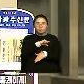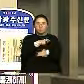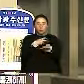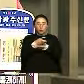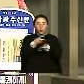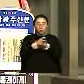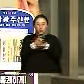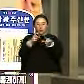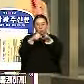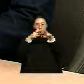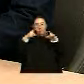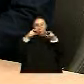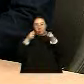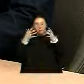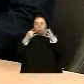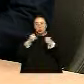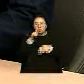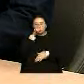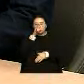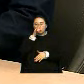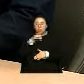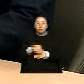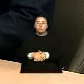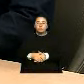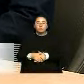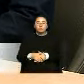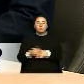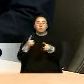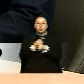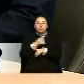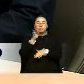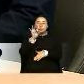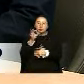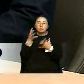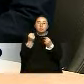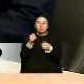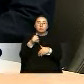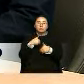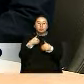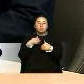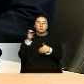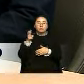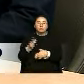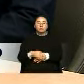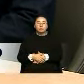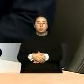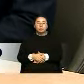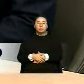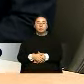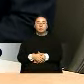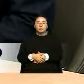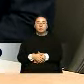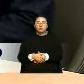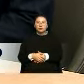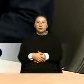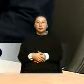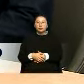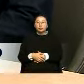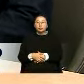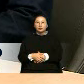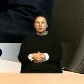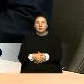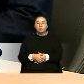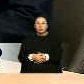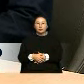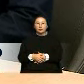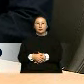교통 표지판이라든가 이런 것들이 상당히 많이 있더라고요. 이 교체 비용도 사실 좀 들지 않습니까? 사회적 비용도. 그래서 이제 여기